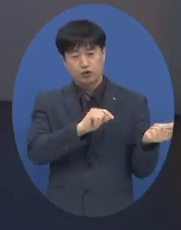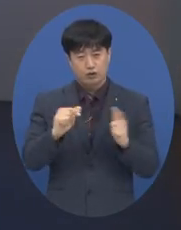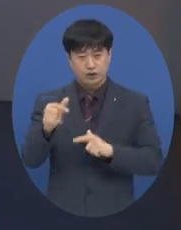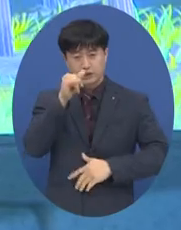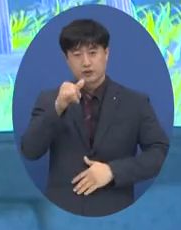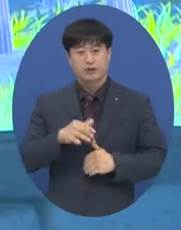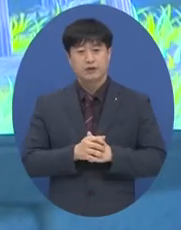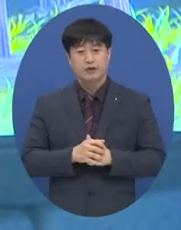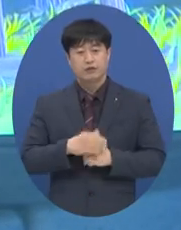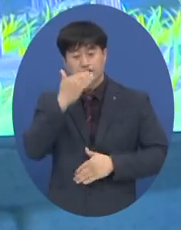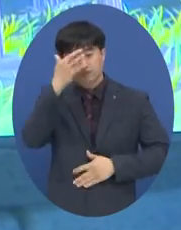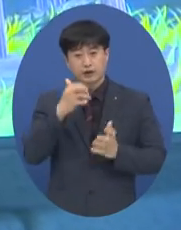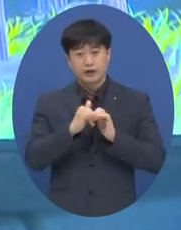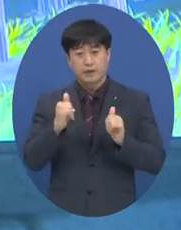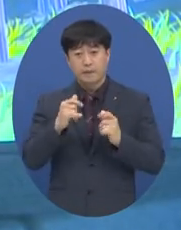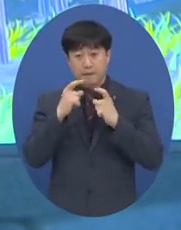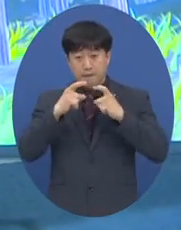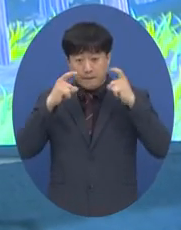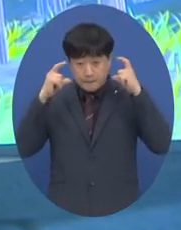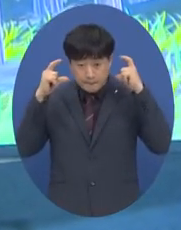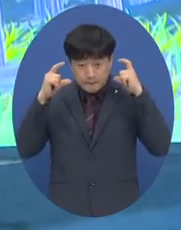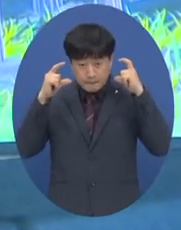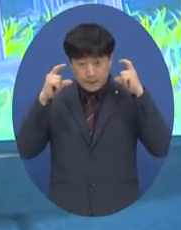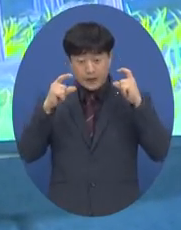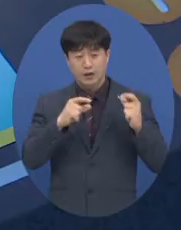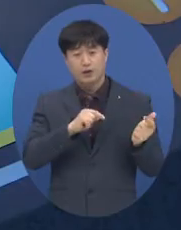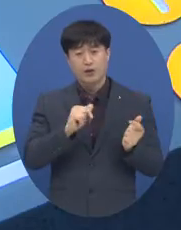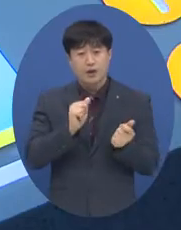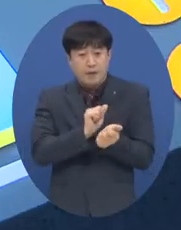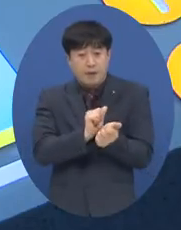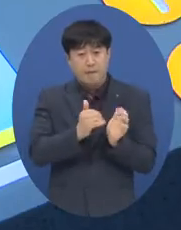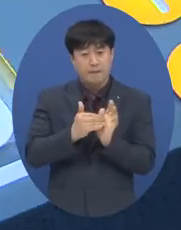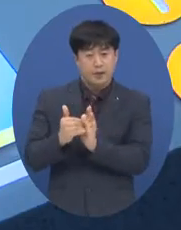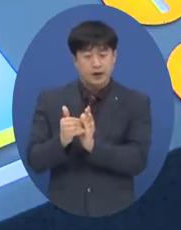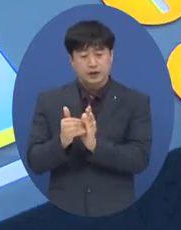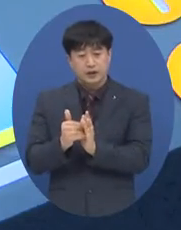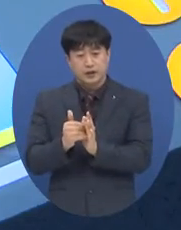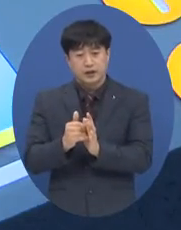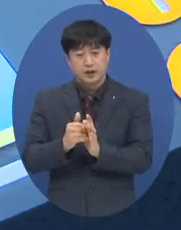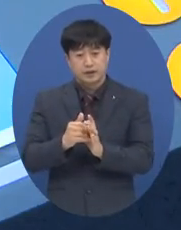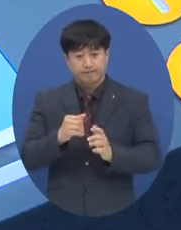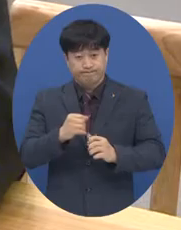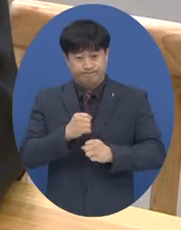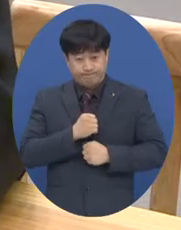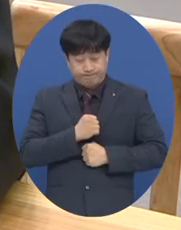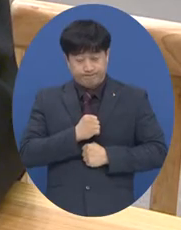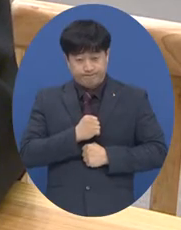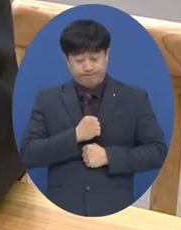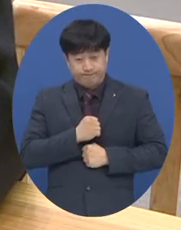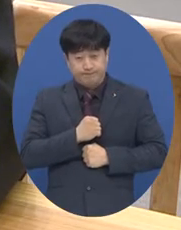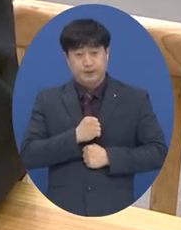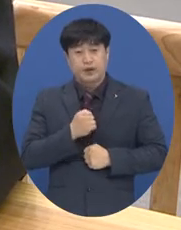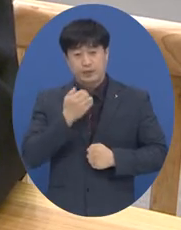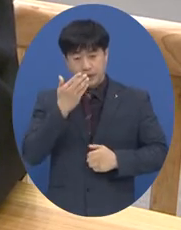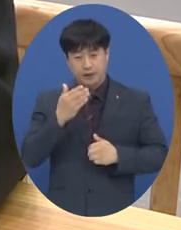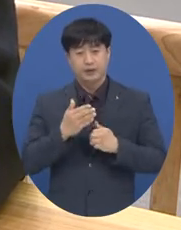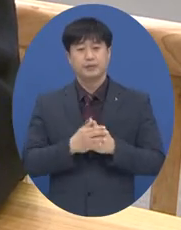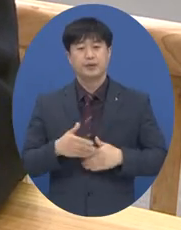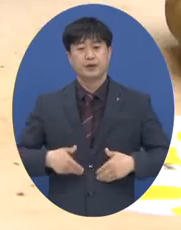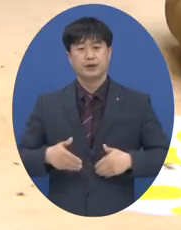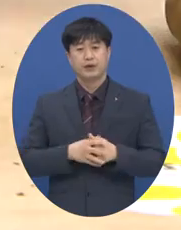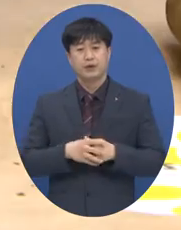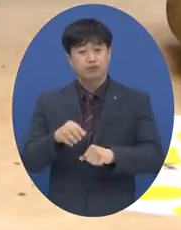됩니다. 관람객들은 마스크를 쓰는 등 방역 수칙을 지켜야 하지만 모처럼 아이들과 나선